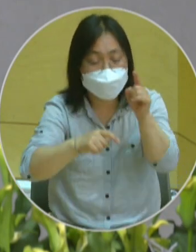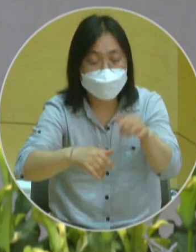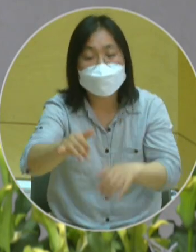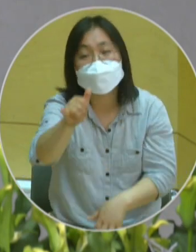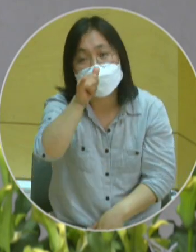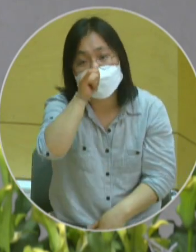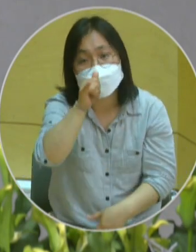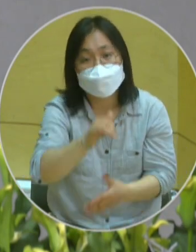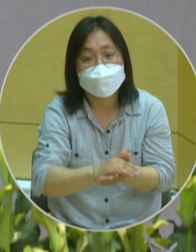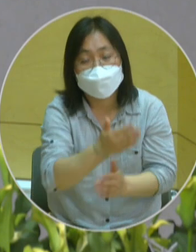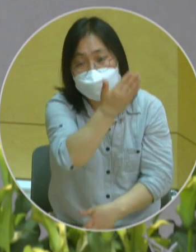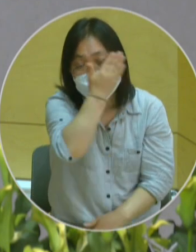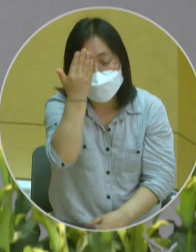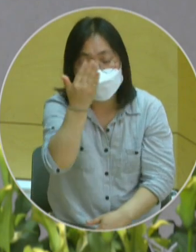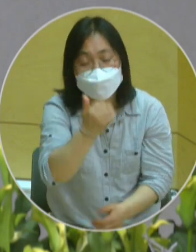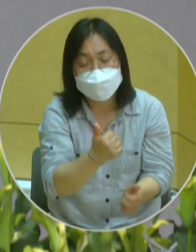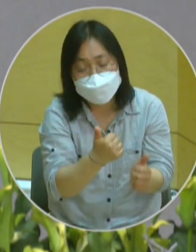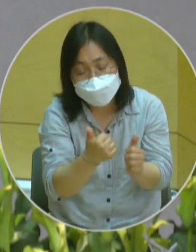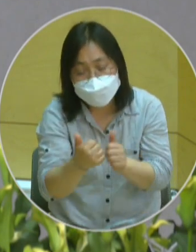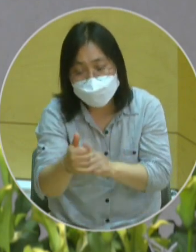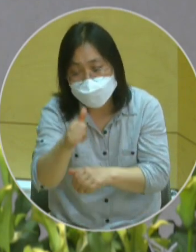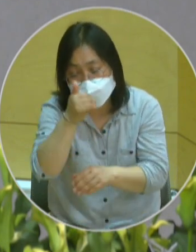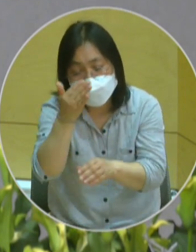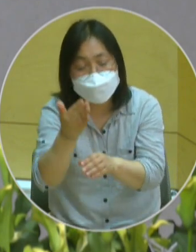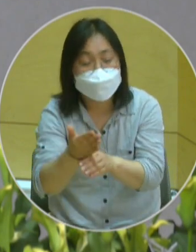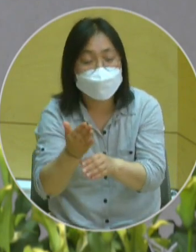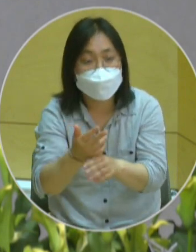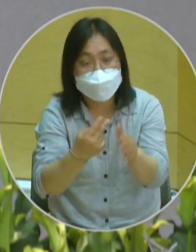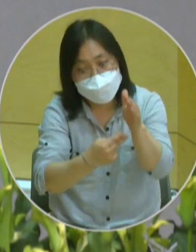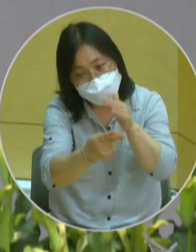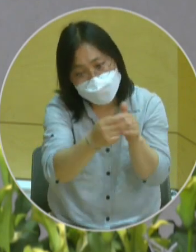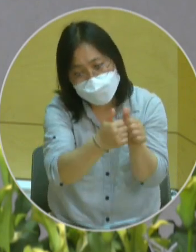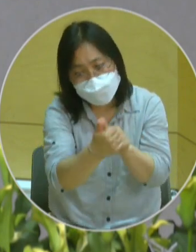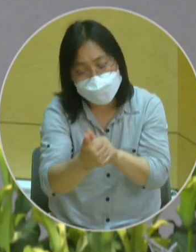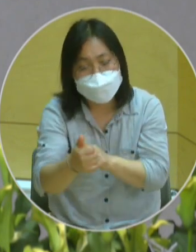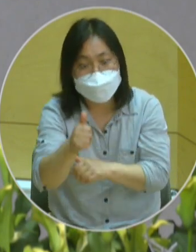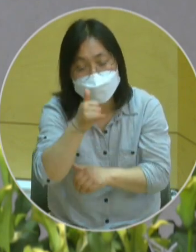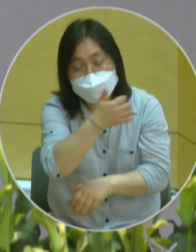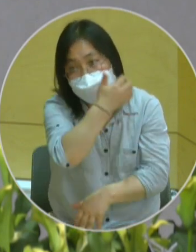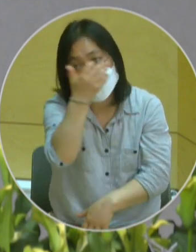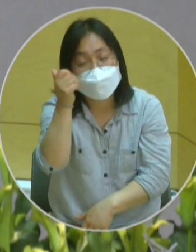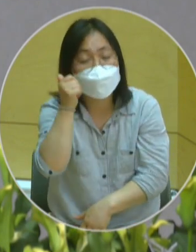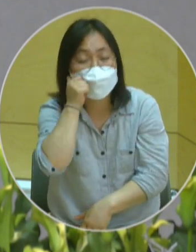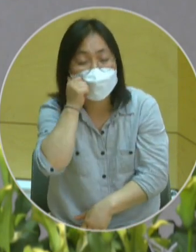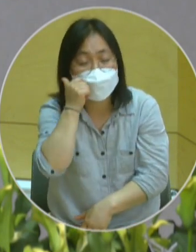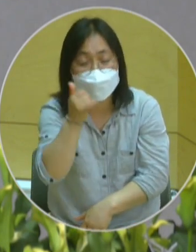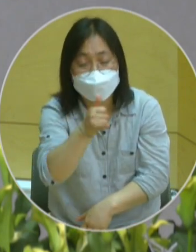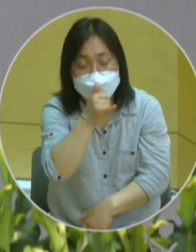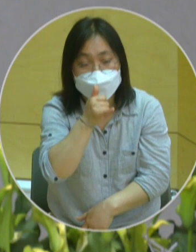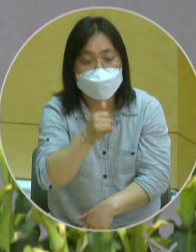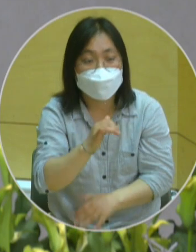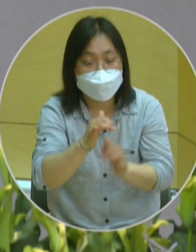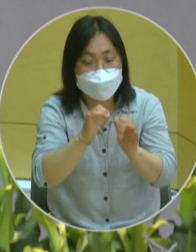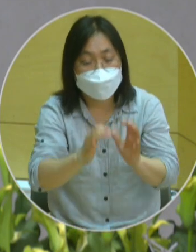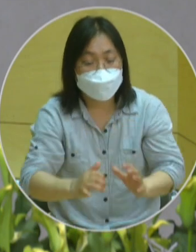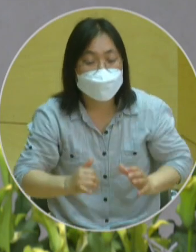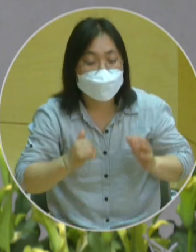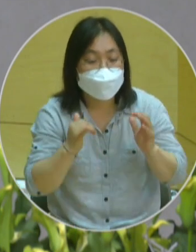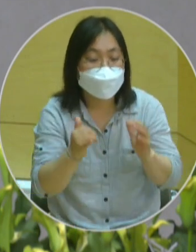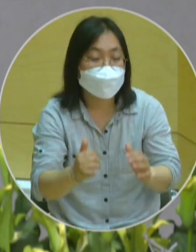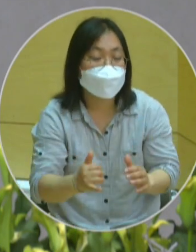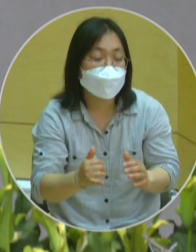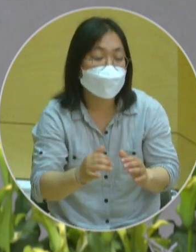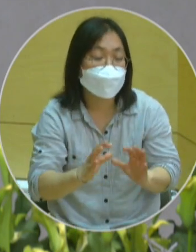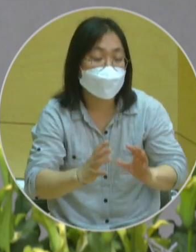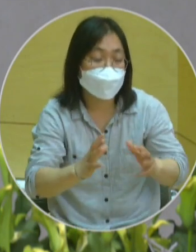수 있지 않습니까? 청년들이 죽어가고 있는데 비전이 지금 죽어가고 있는데 꿈을 꾸지 못하는데 이 나라가 잘 돌아가고 있다고